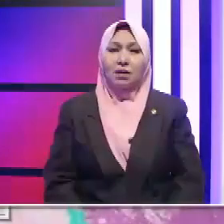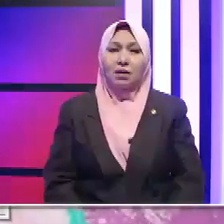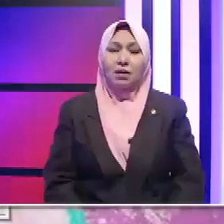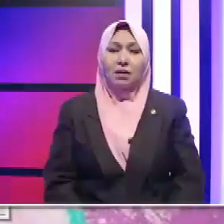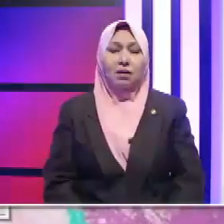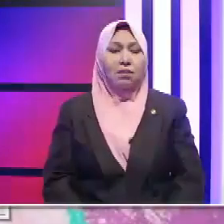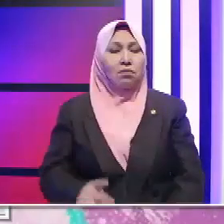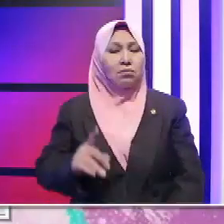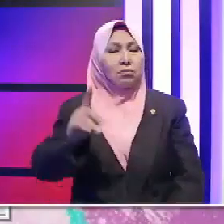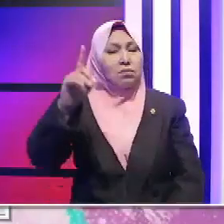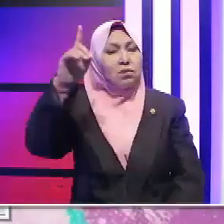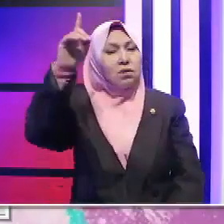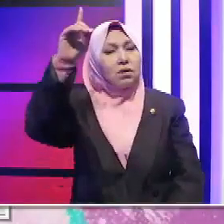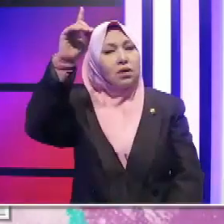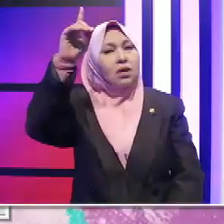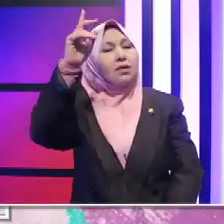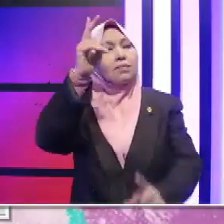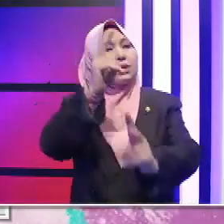Hai